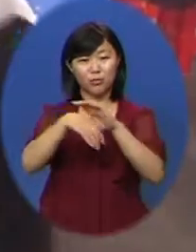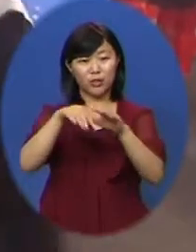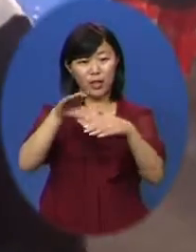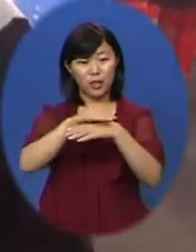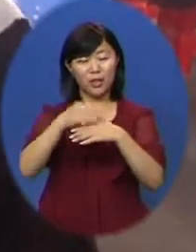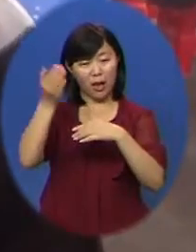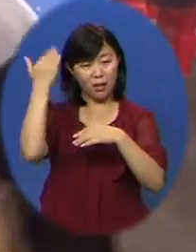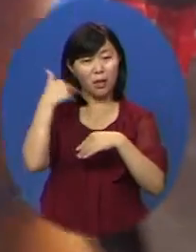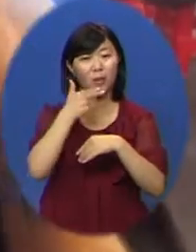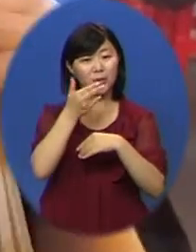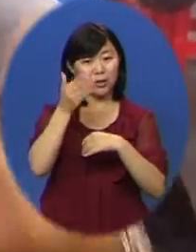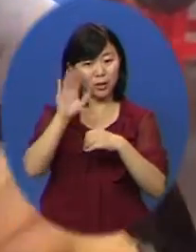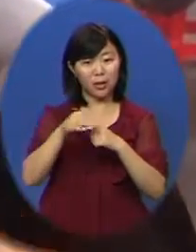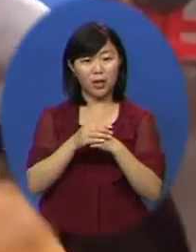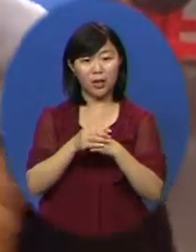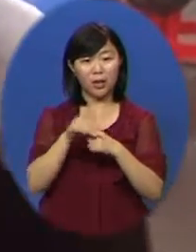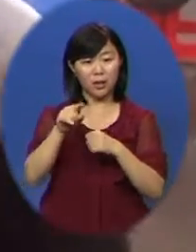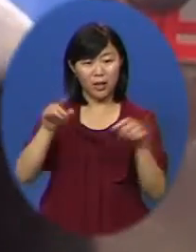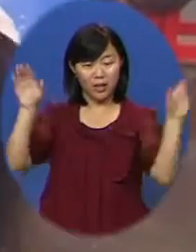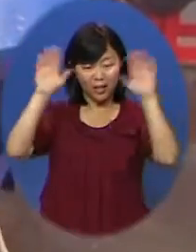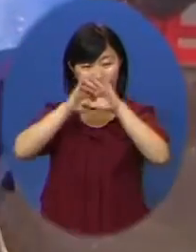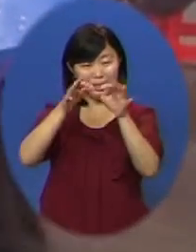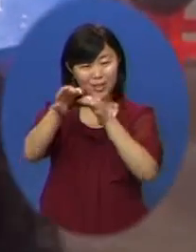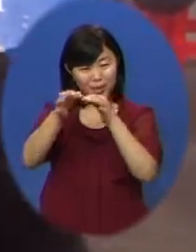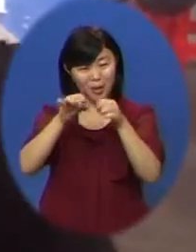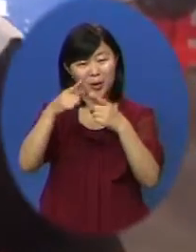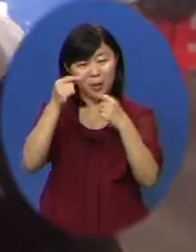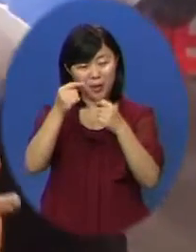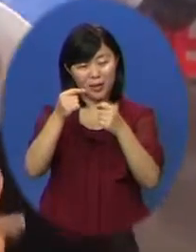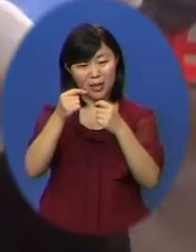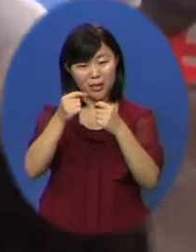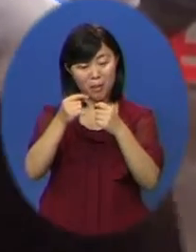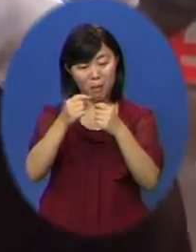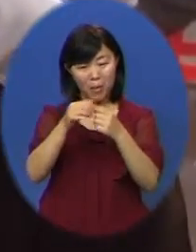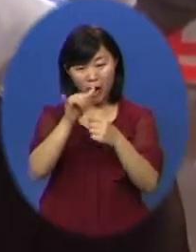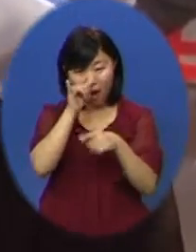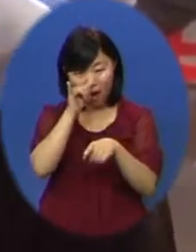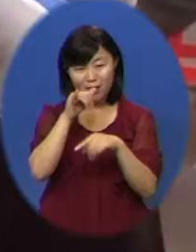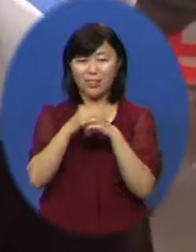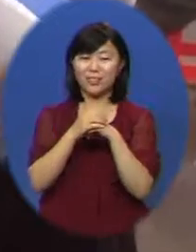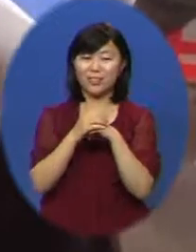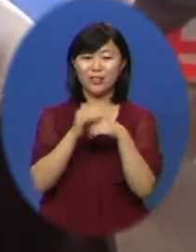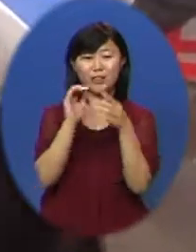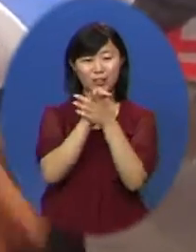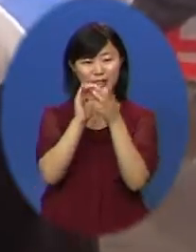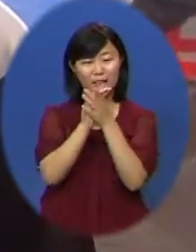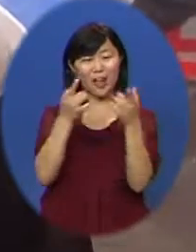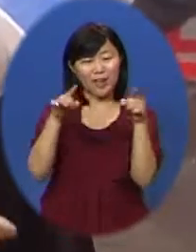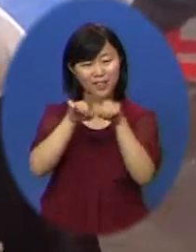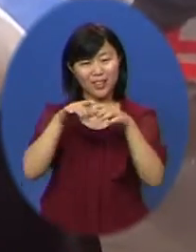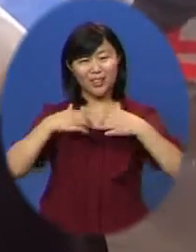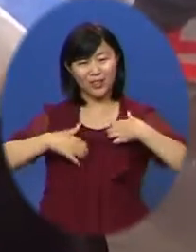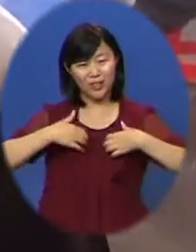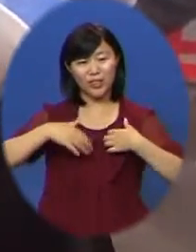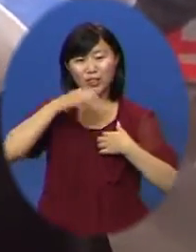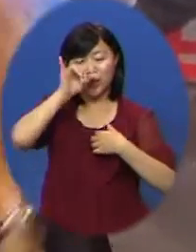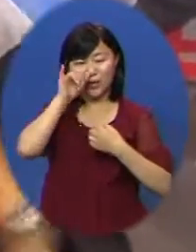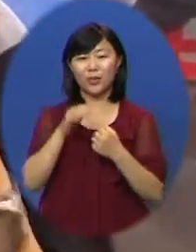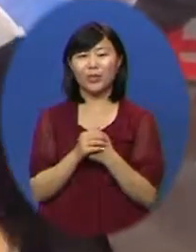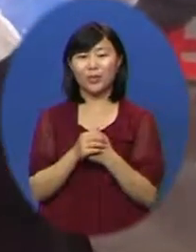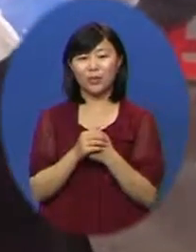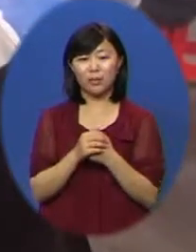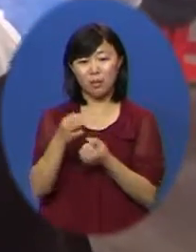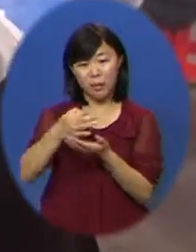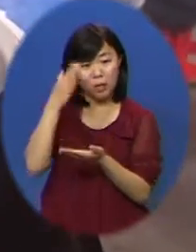원래 없었잖아요. 근데 이제 여기가 야시장 하면서 이런 데가 생겨가지고 그냥 친구들끼리 즐길 수도 있고